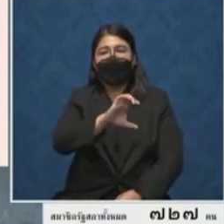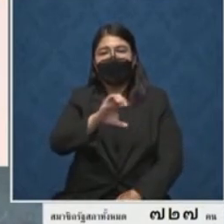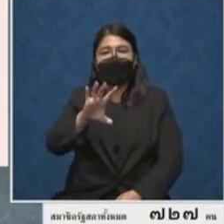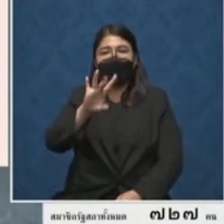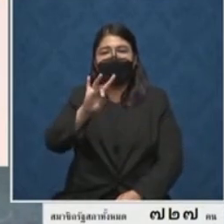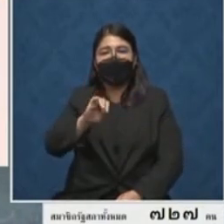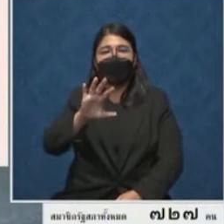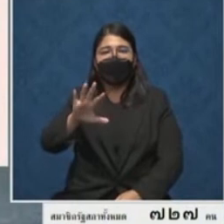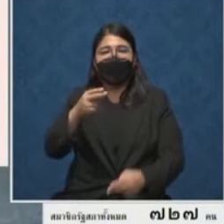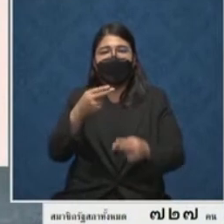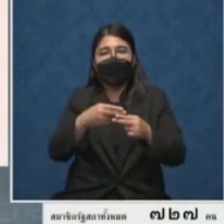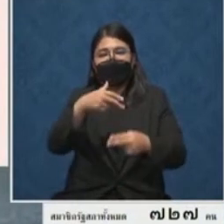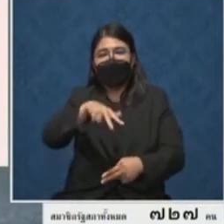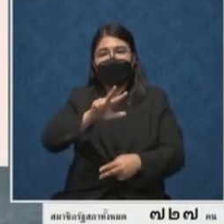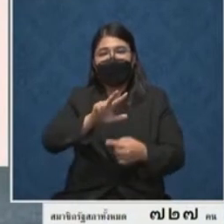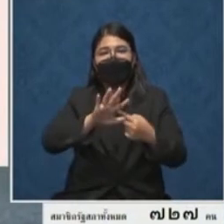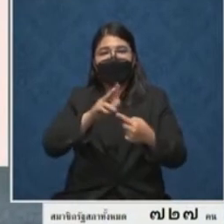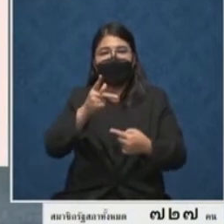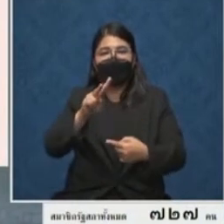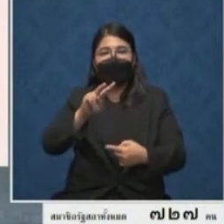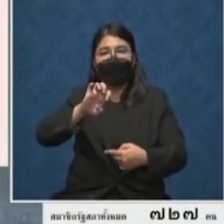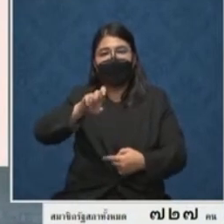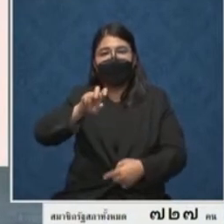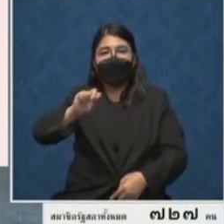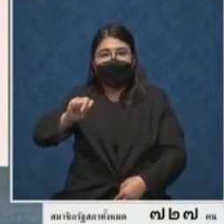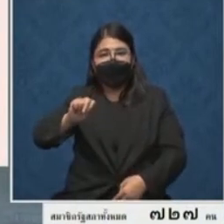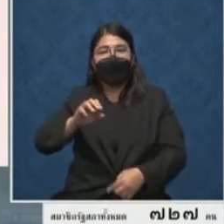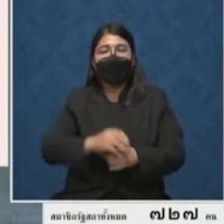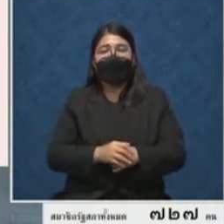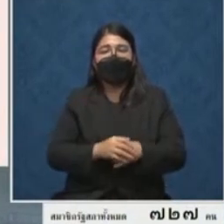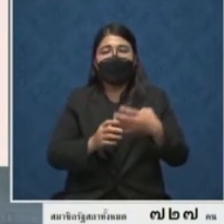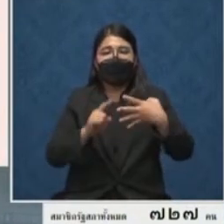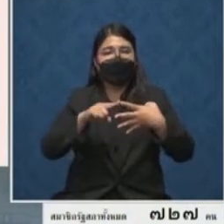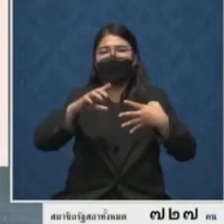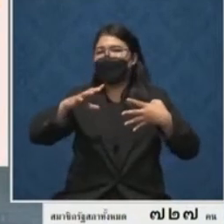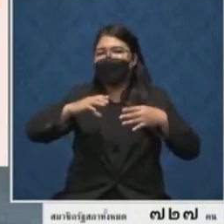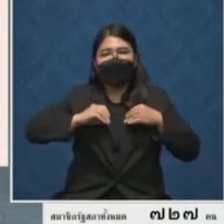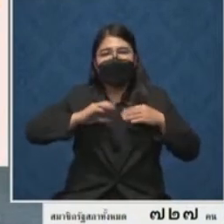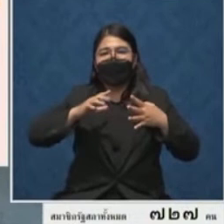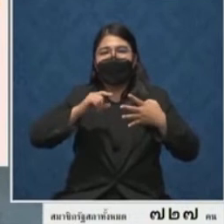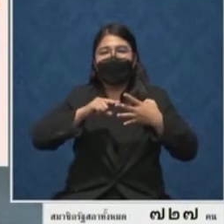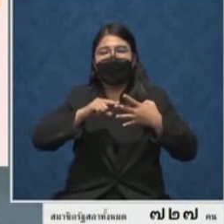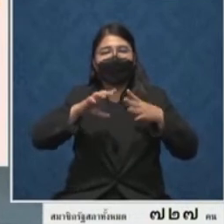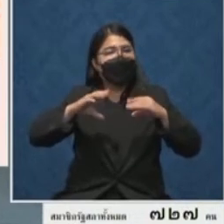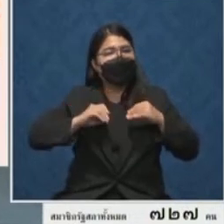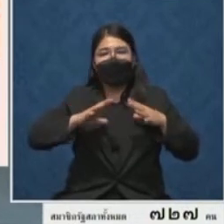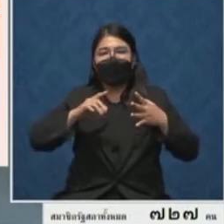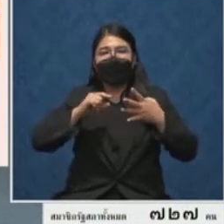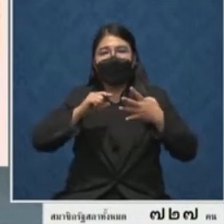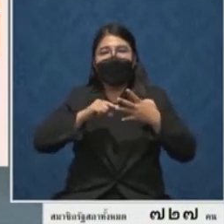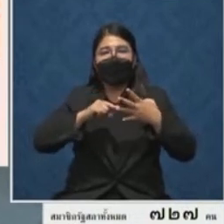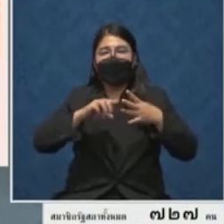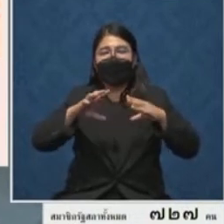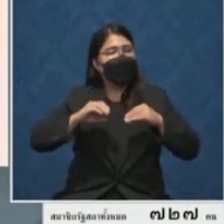ตรธนกุล 1ไม่รับหลักการ2ไม่รับหลักการ3ไม่รับหลักการและ4